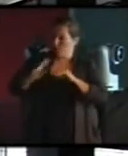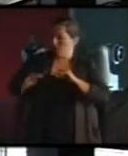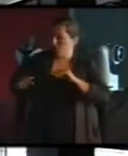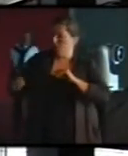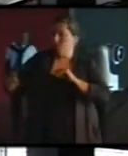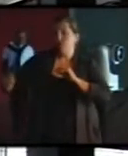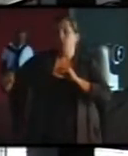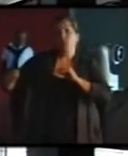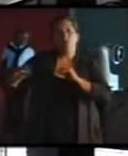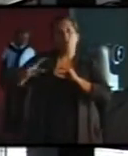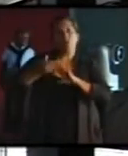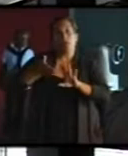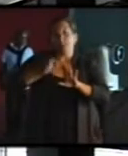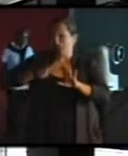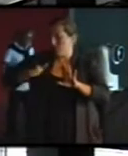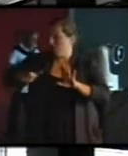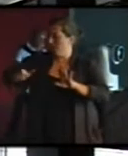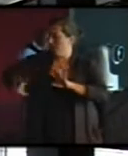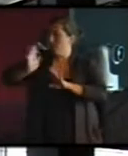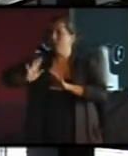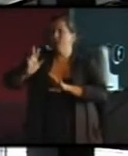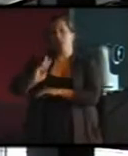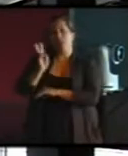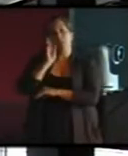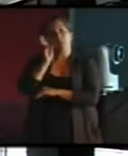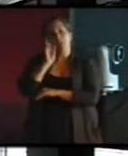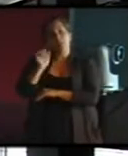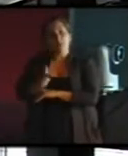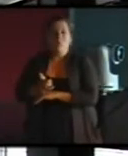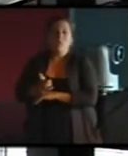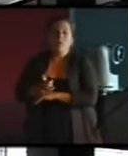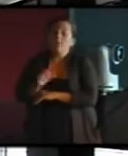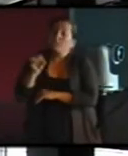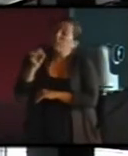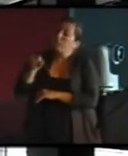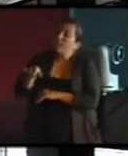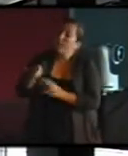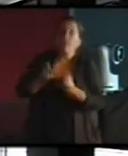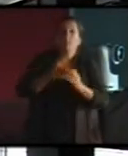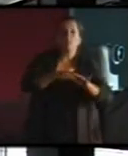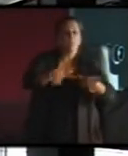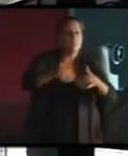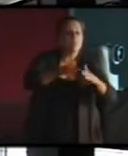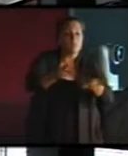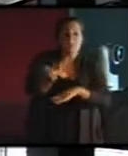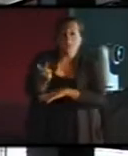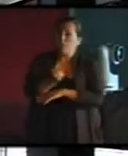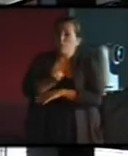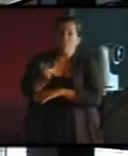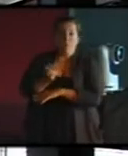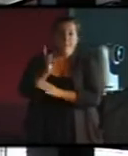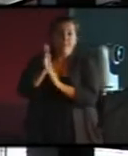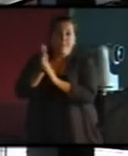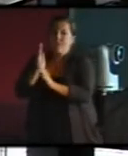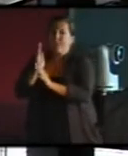leurs habitudes et que c'était avec la piscine le seul lieu qui attirait les gens de l'extérieur